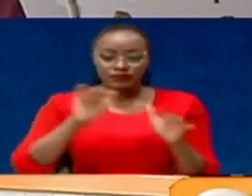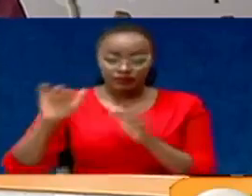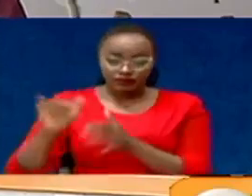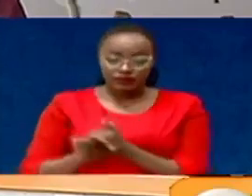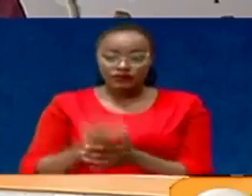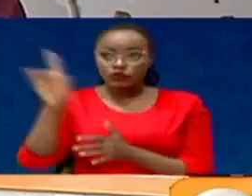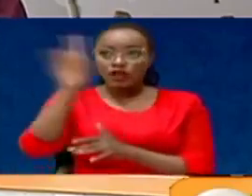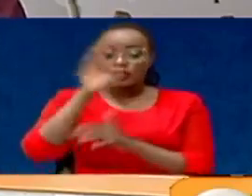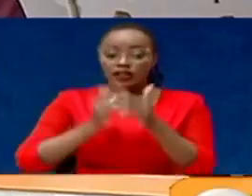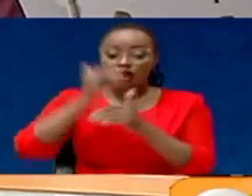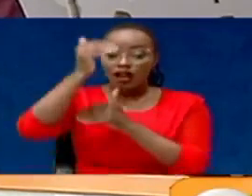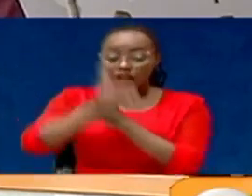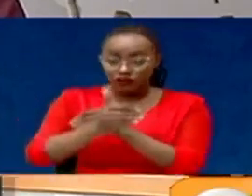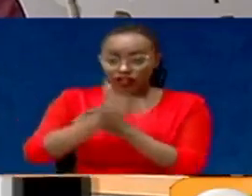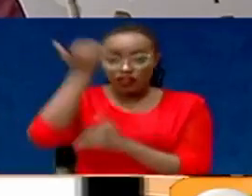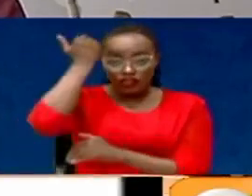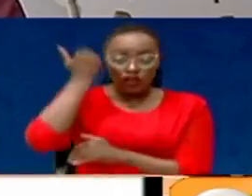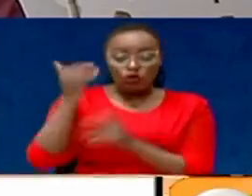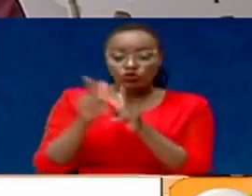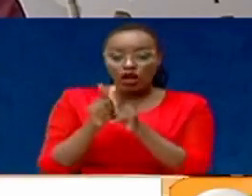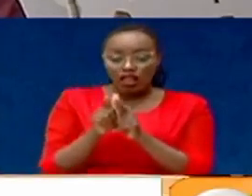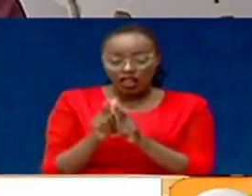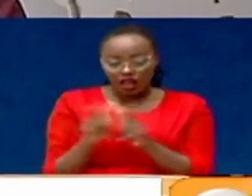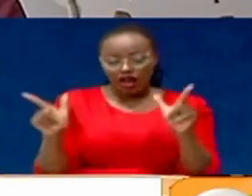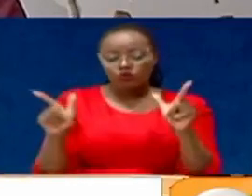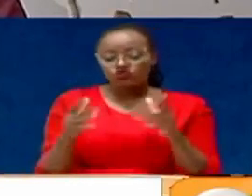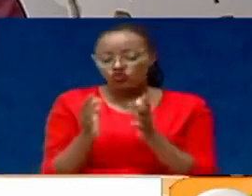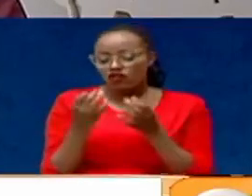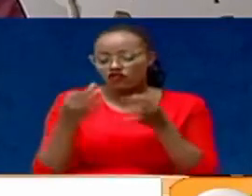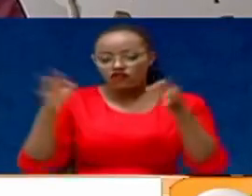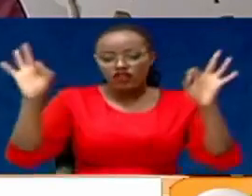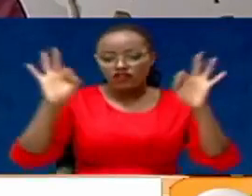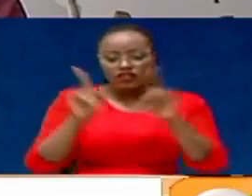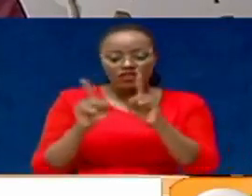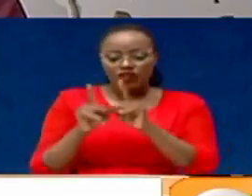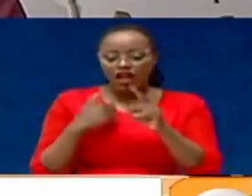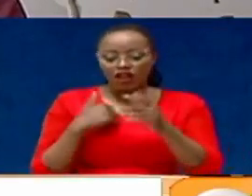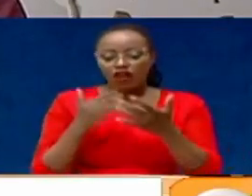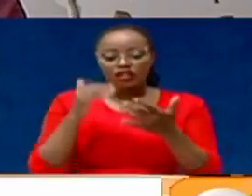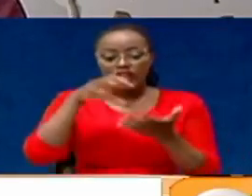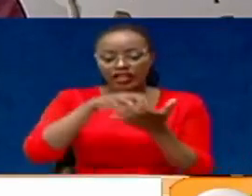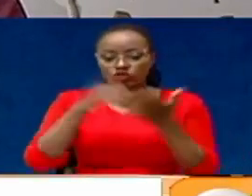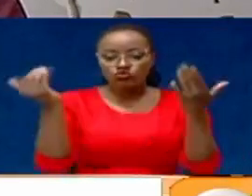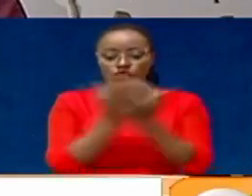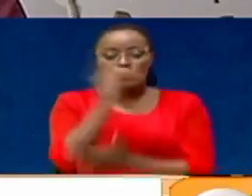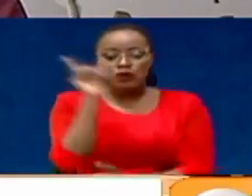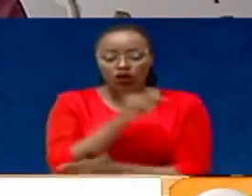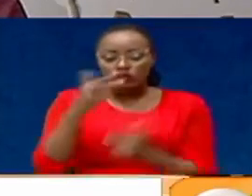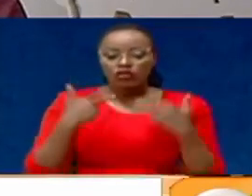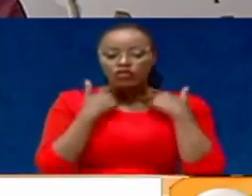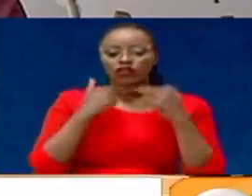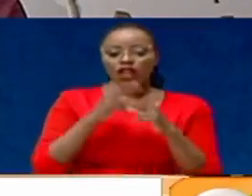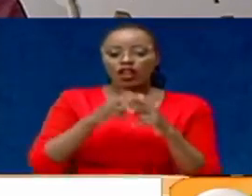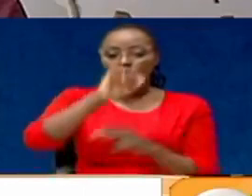Na mtazamaji, siku moja baada ya mahakama kumuachilia huru na kwa kumuondolea kifungo cha ubakaji kilichokuwa kikimkabili